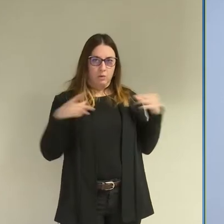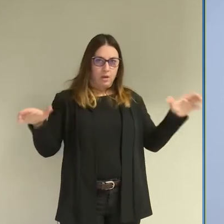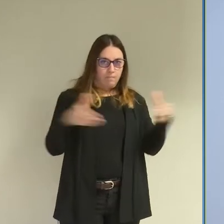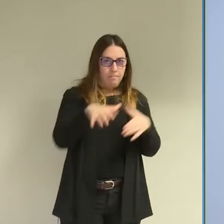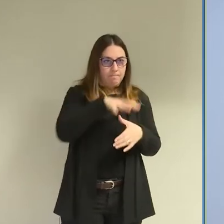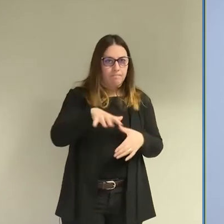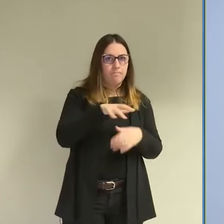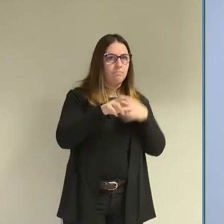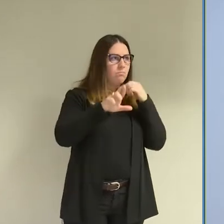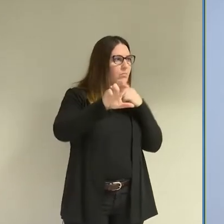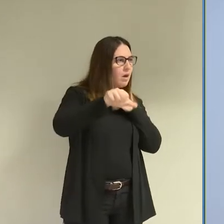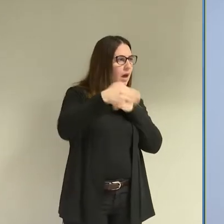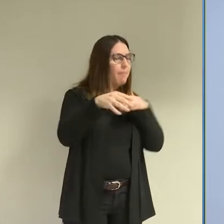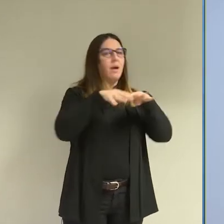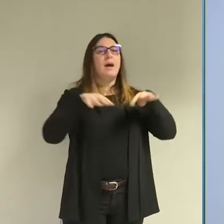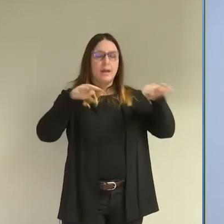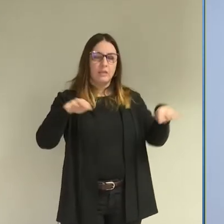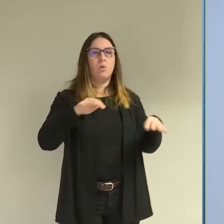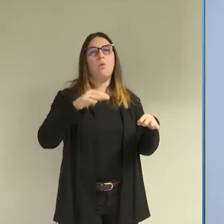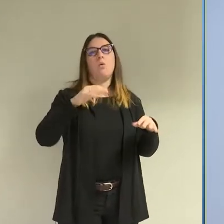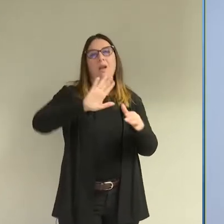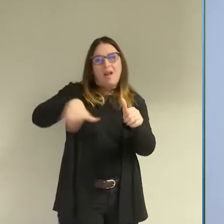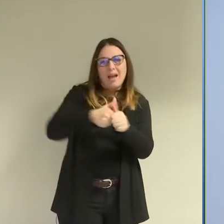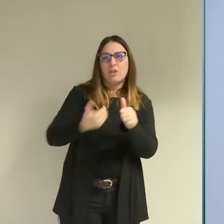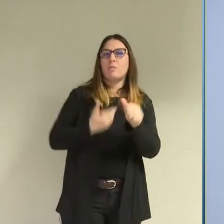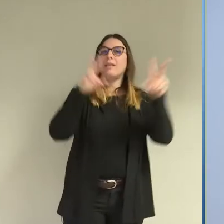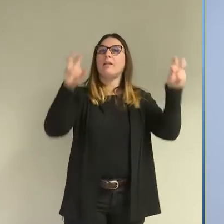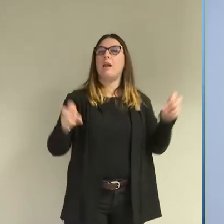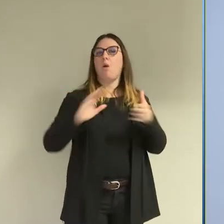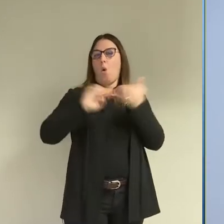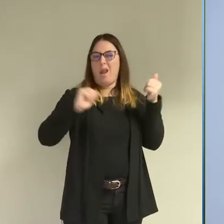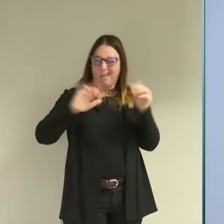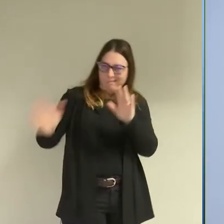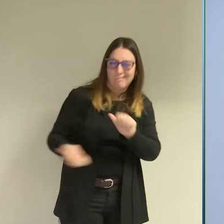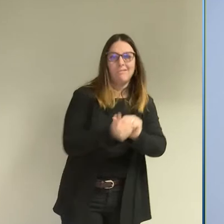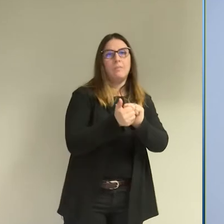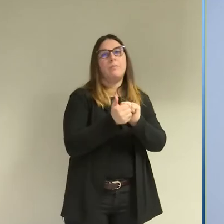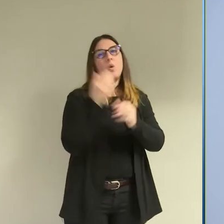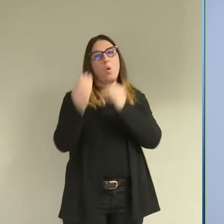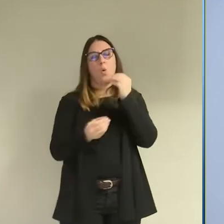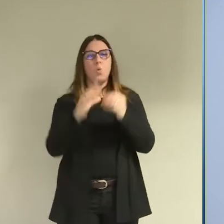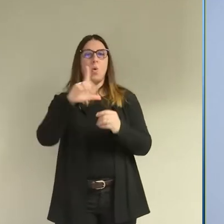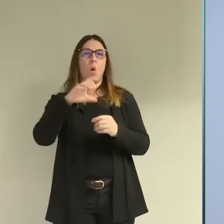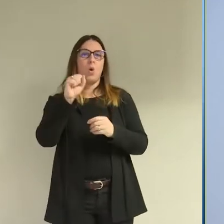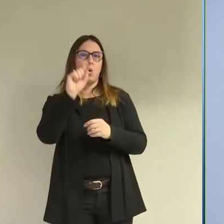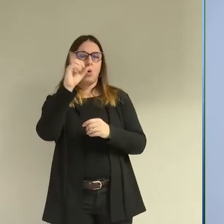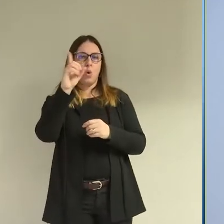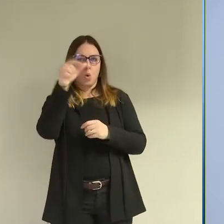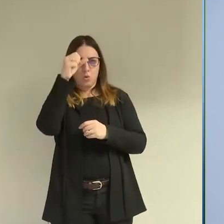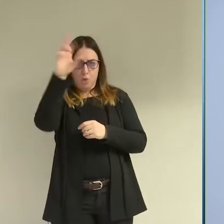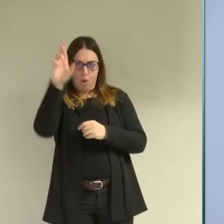du réseau d'assistantes maternelles du relais d'assistantes maternelles tout comme l'espace clos d'or qui propose lui un accueil de loisirs